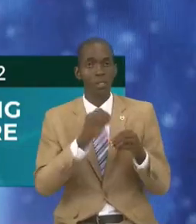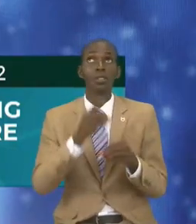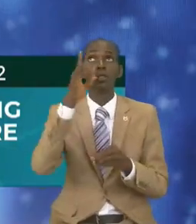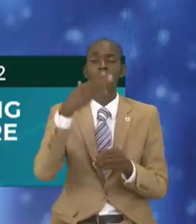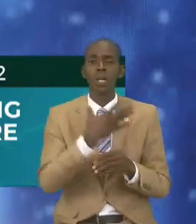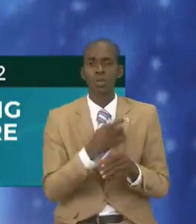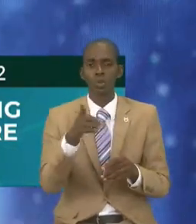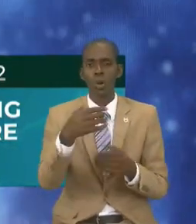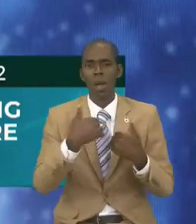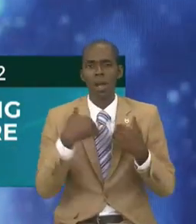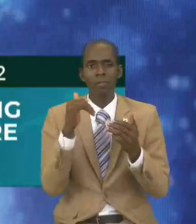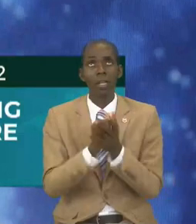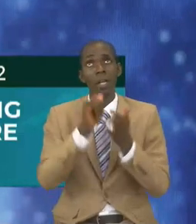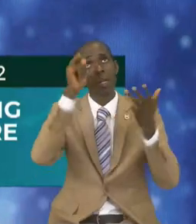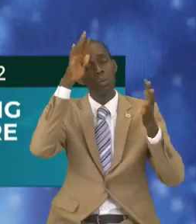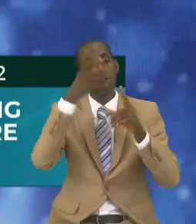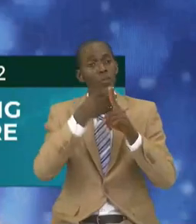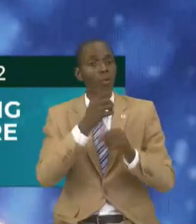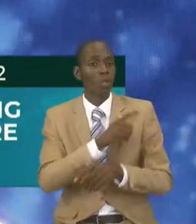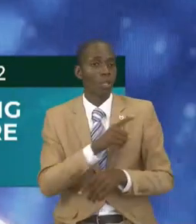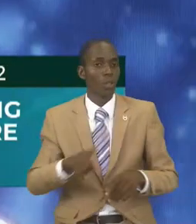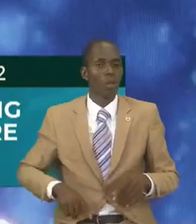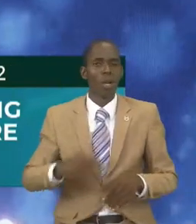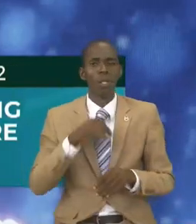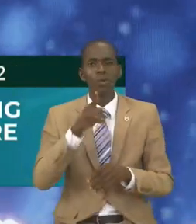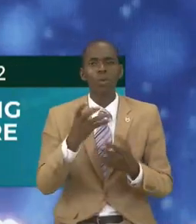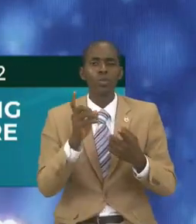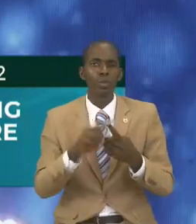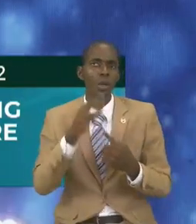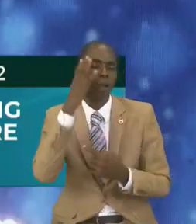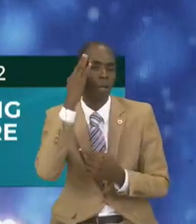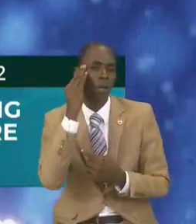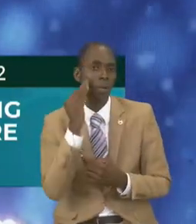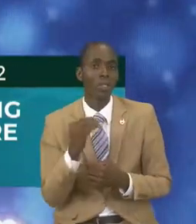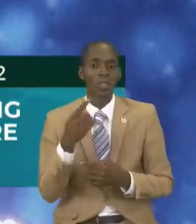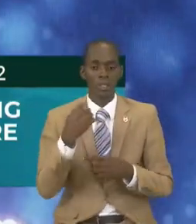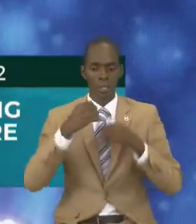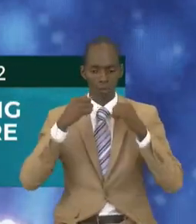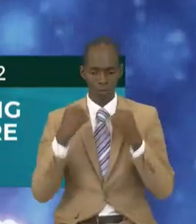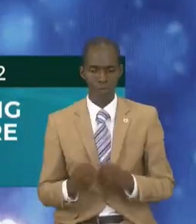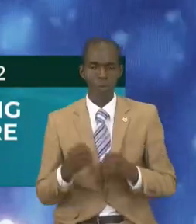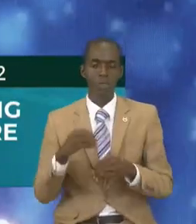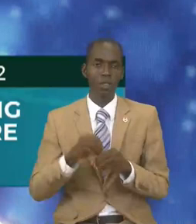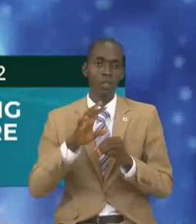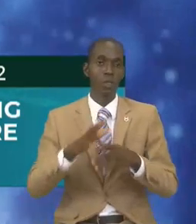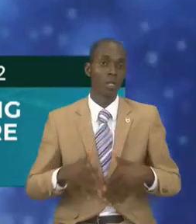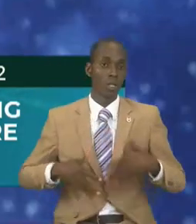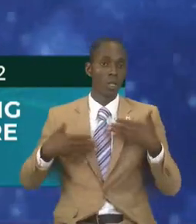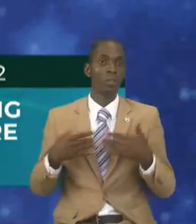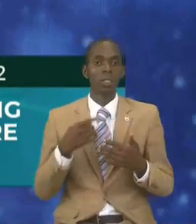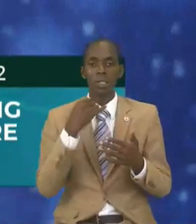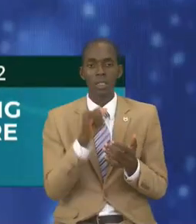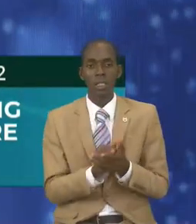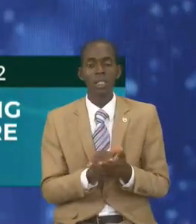cette attente, cette espérance vis-à-vis de Dieu et tu veux expérimenter sa force dans ta vie.